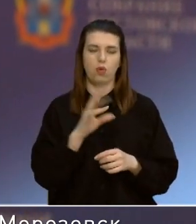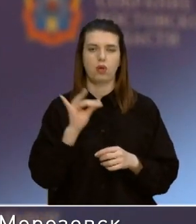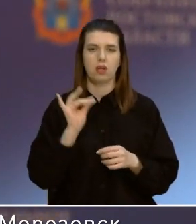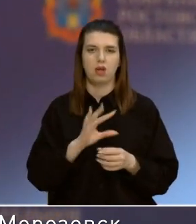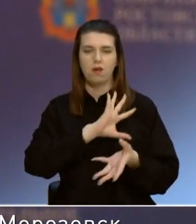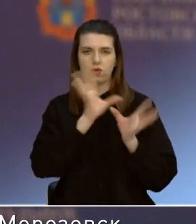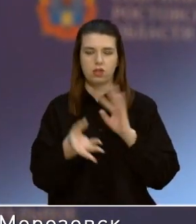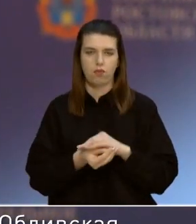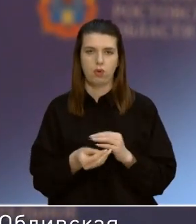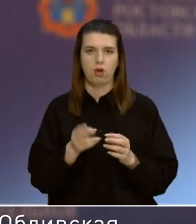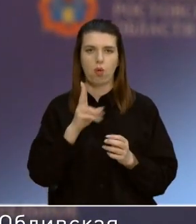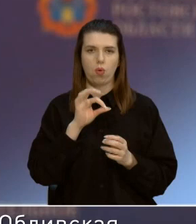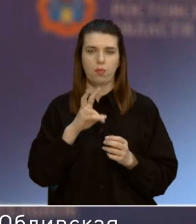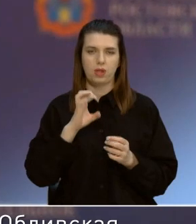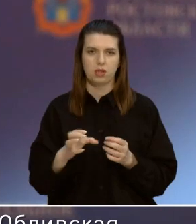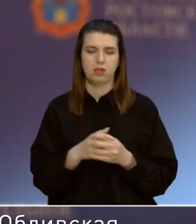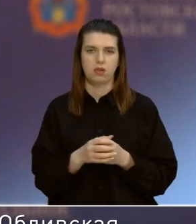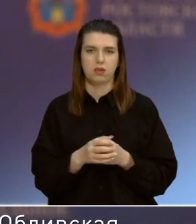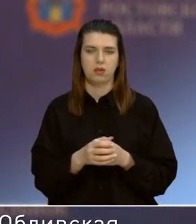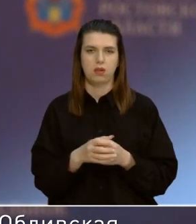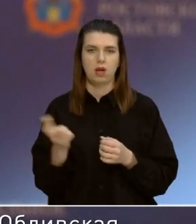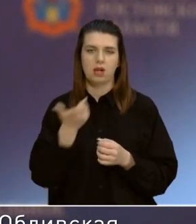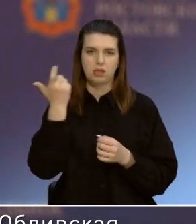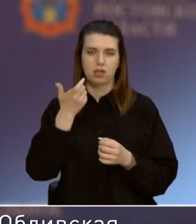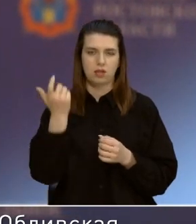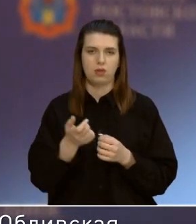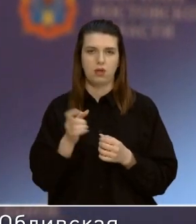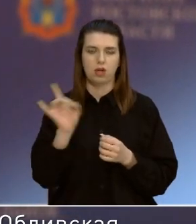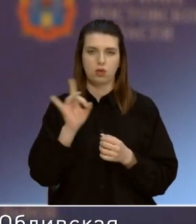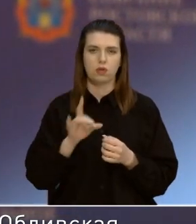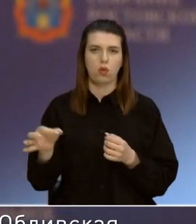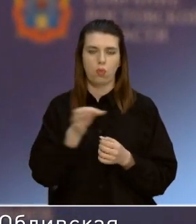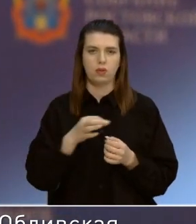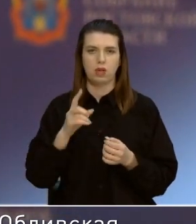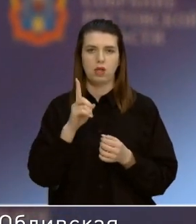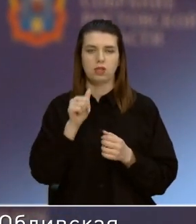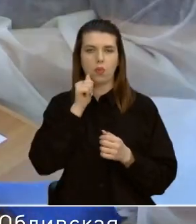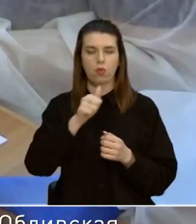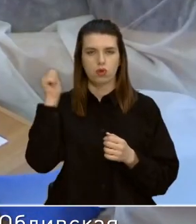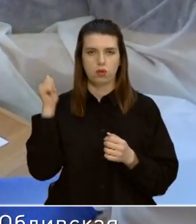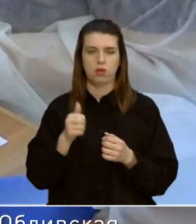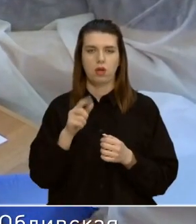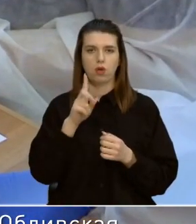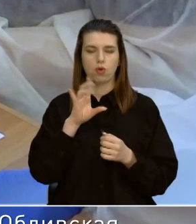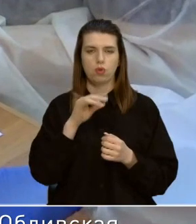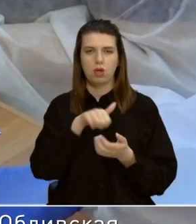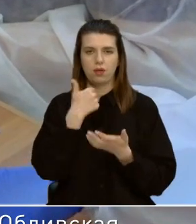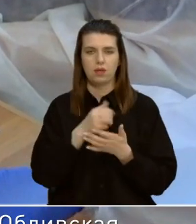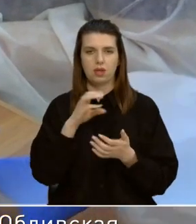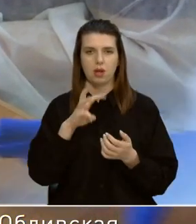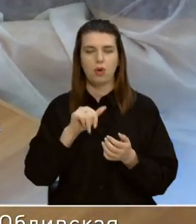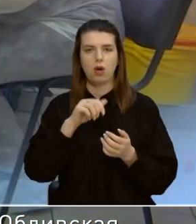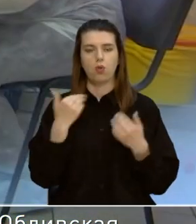и всего комплекса хозяйственного Ростовской области за прошлый год. Ключевой темой стал